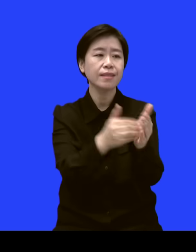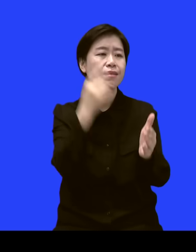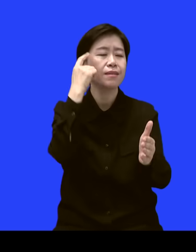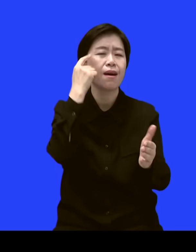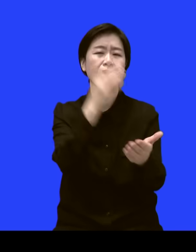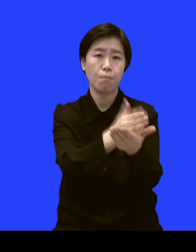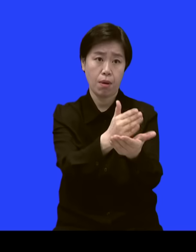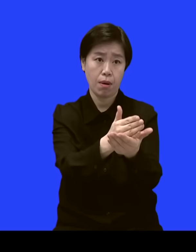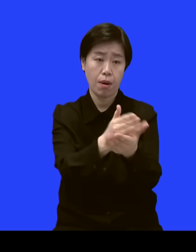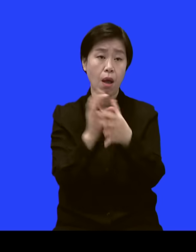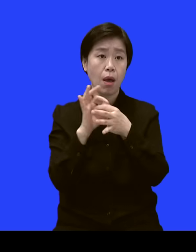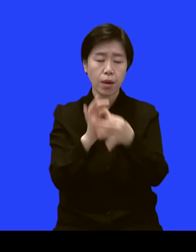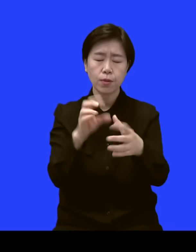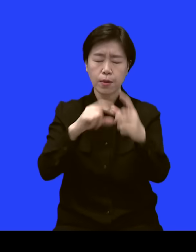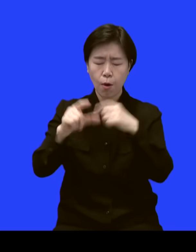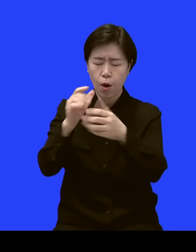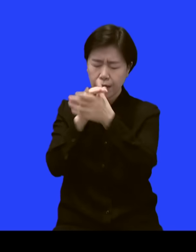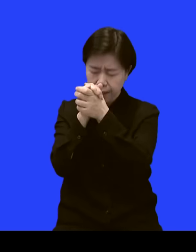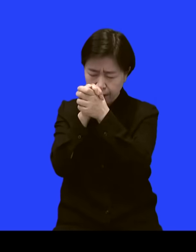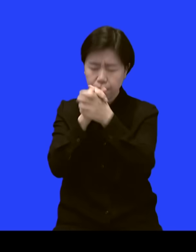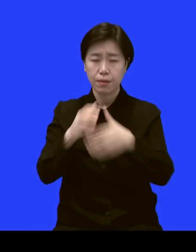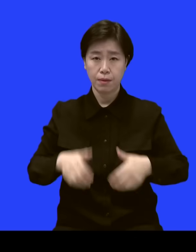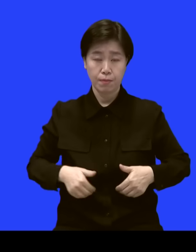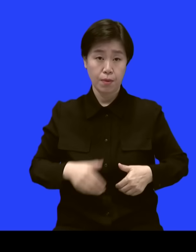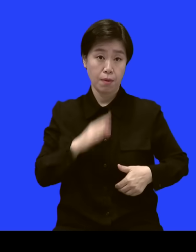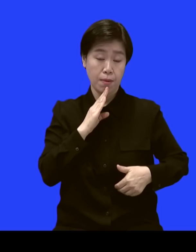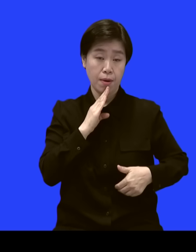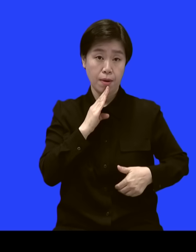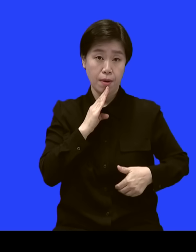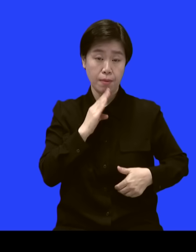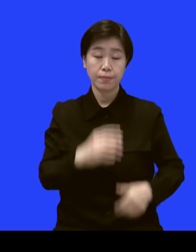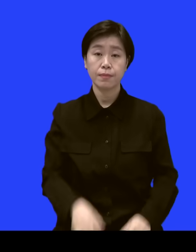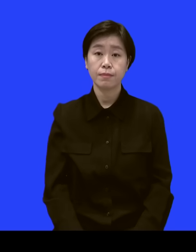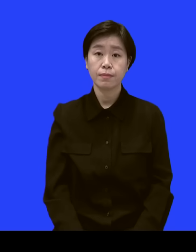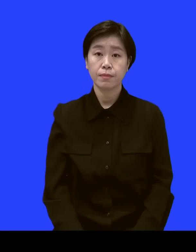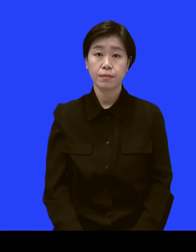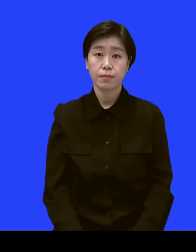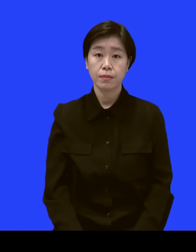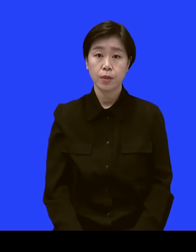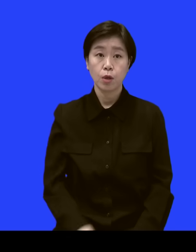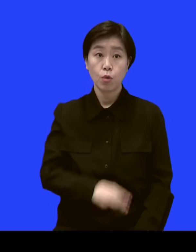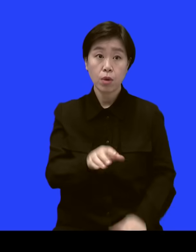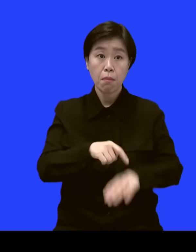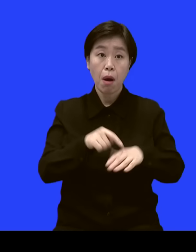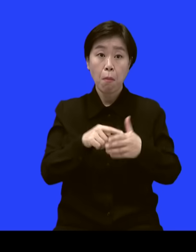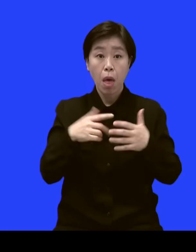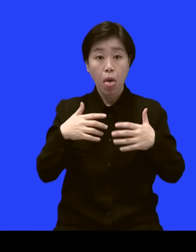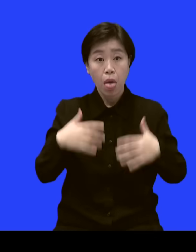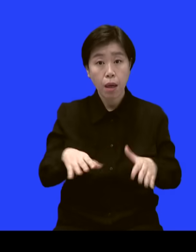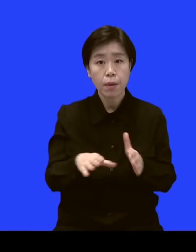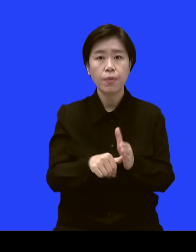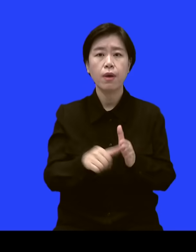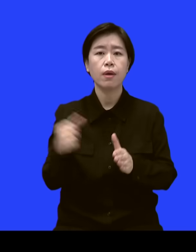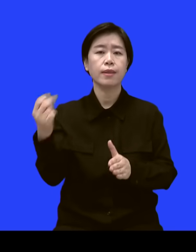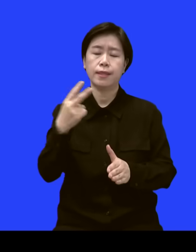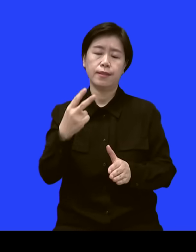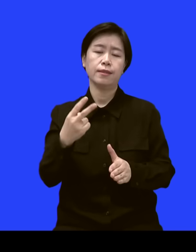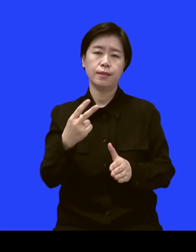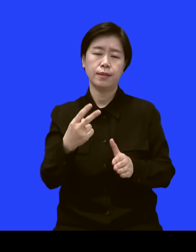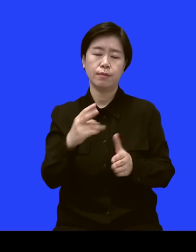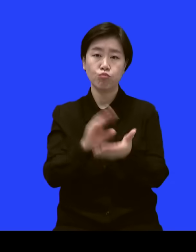늘 쉬지 말고 기도하라고 한 네. 이유도 또 늘 깨어 있으라고 한 이유도 우린 조금만 방심하고 우린 조금만 한눈을